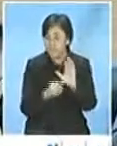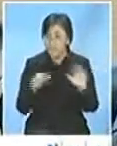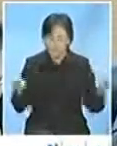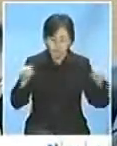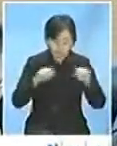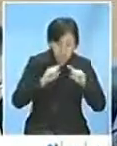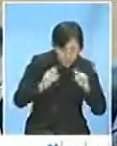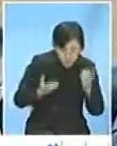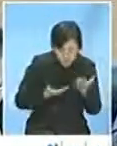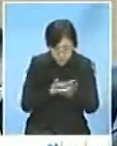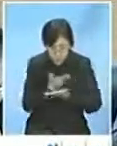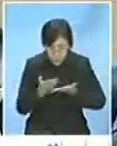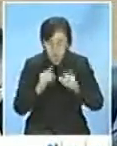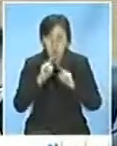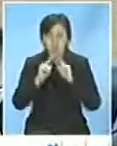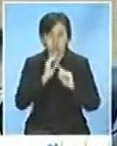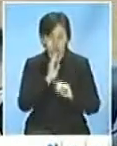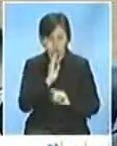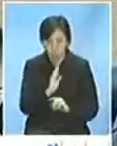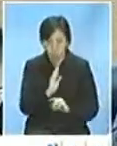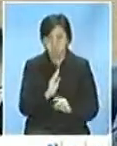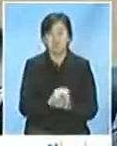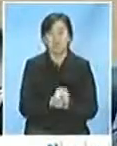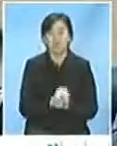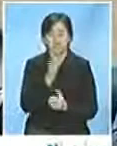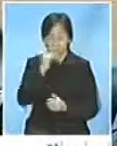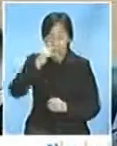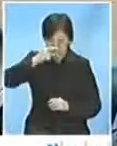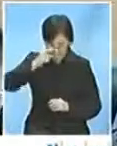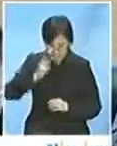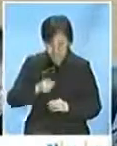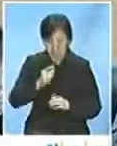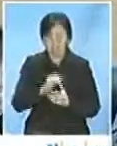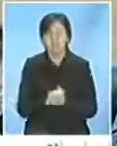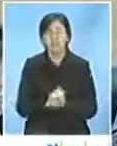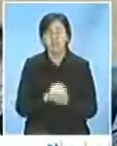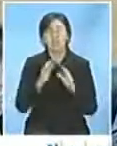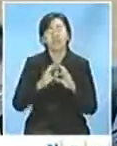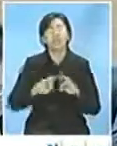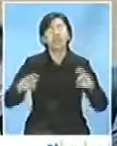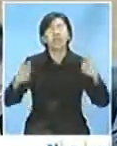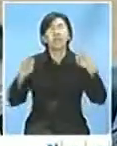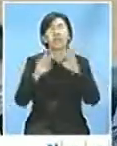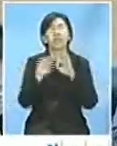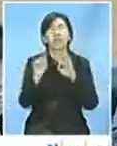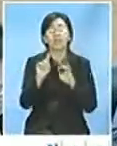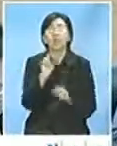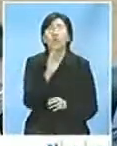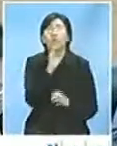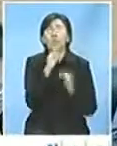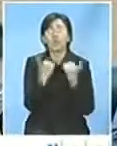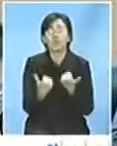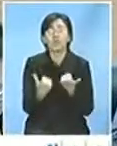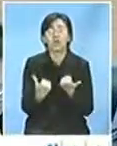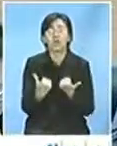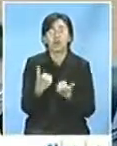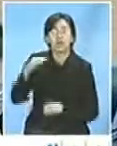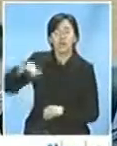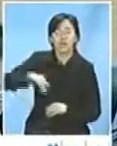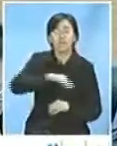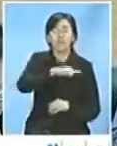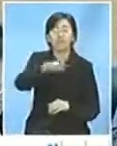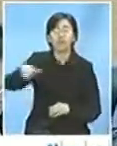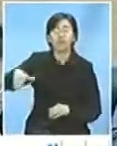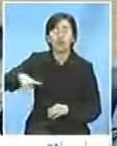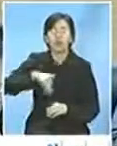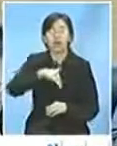พูดจากันอย่างตรงไปตรงมาและเป็นจริงเกิดขึ้นได้นั้นก็คือว่าเวลานี้เรายังอ